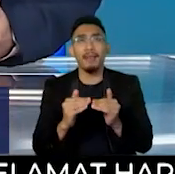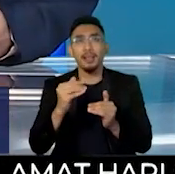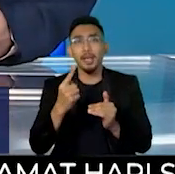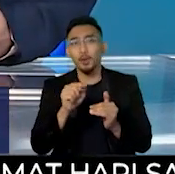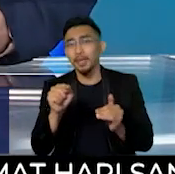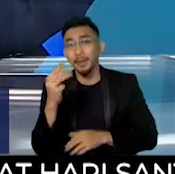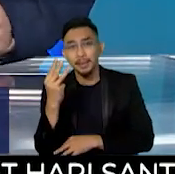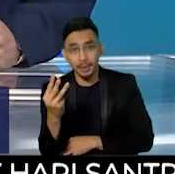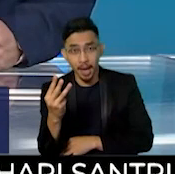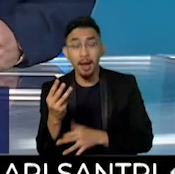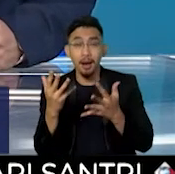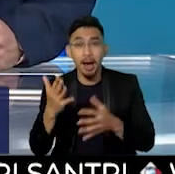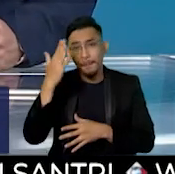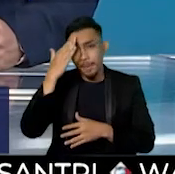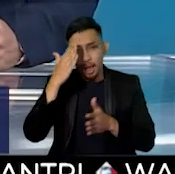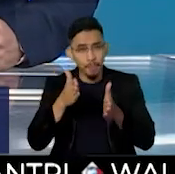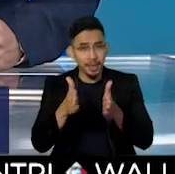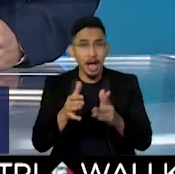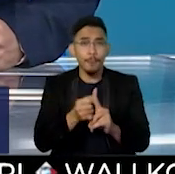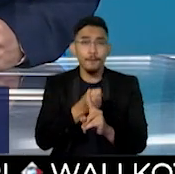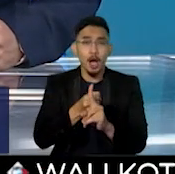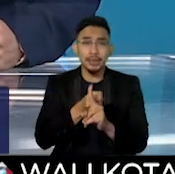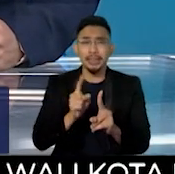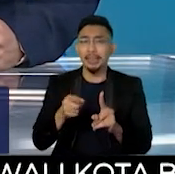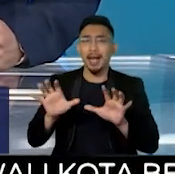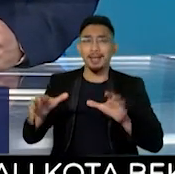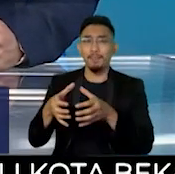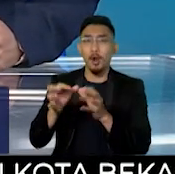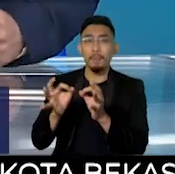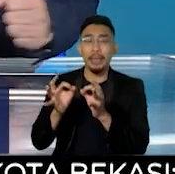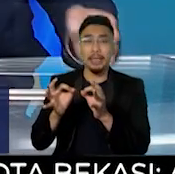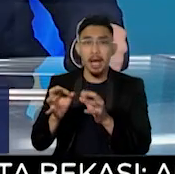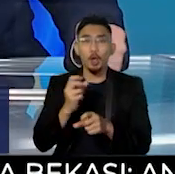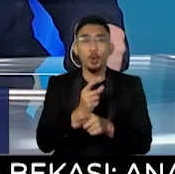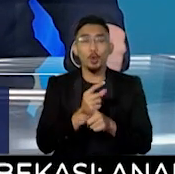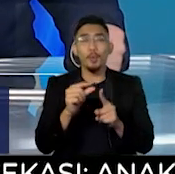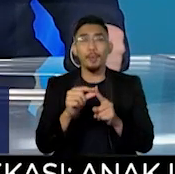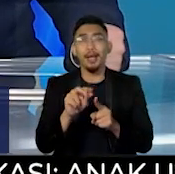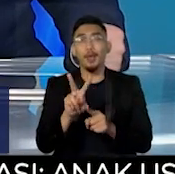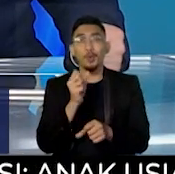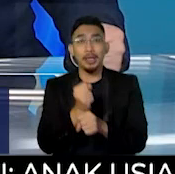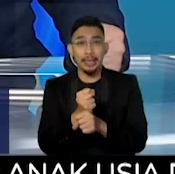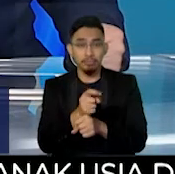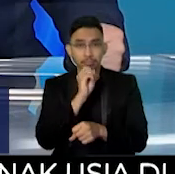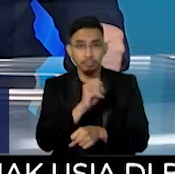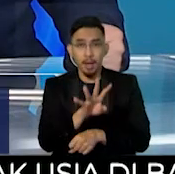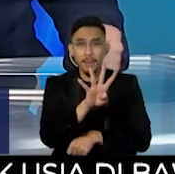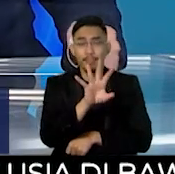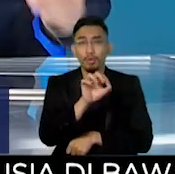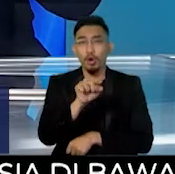hingga 3. Meski demikian, Kepala Bidang Advokasi dari Perhimpunan Pendidikan dan Guru